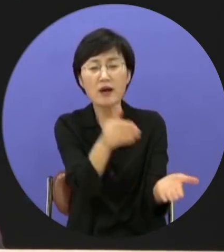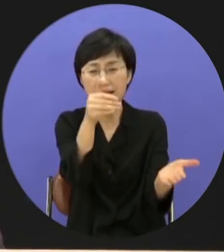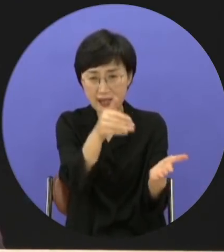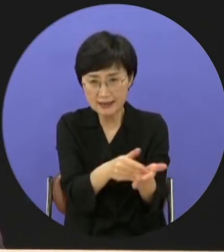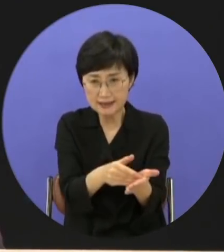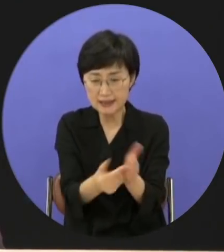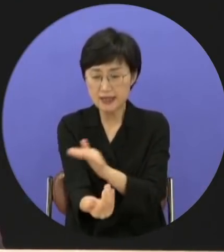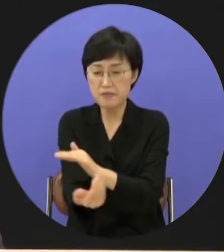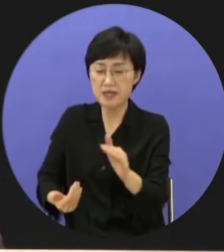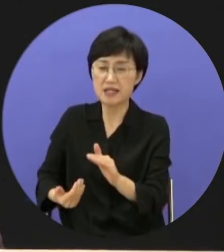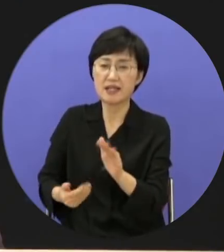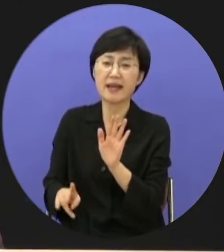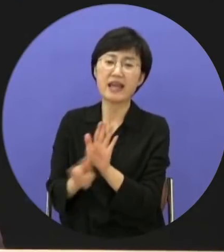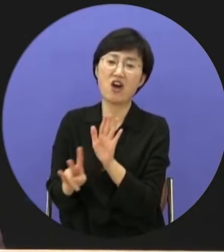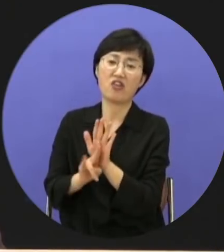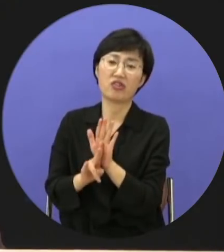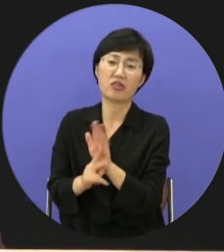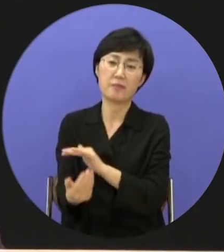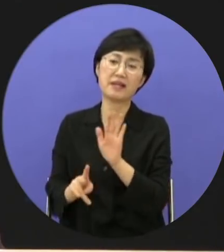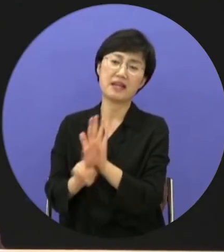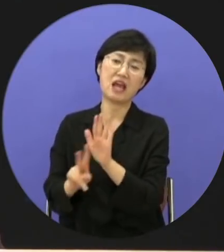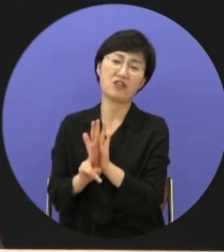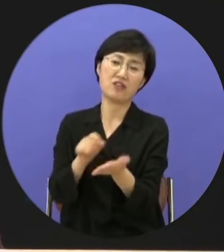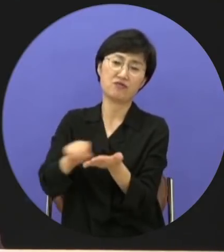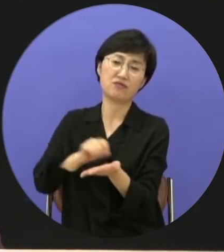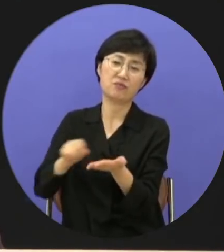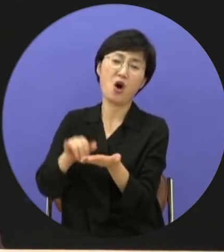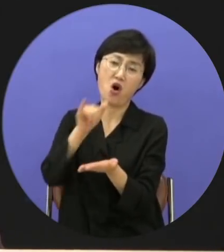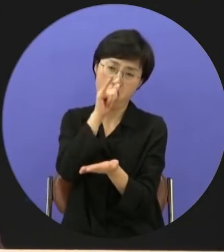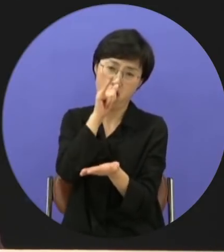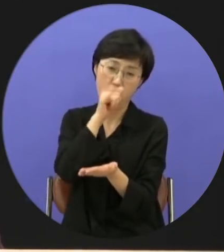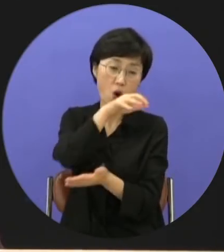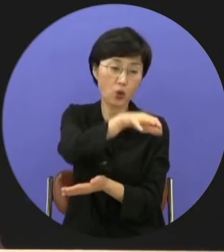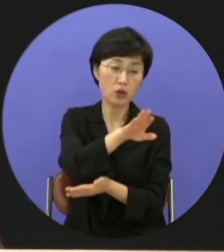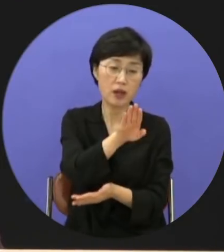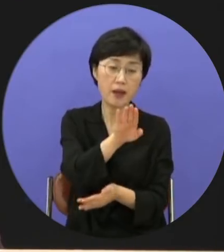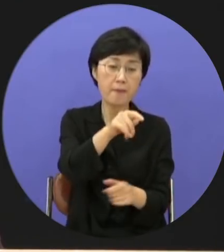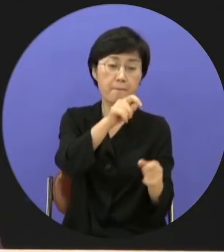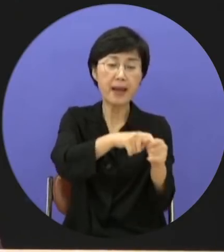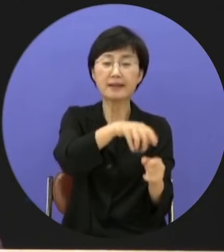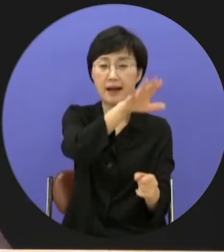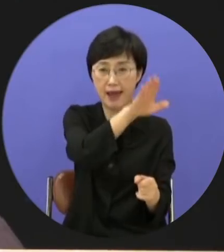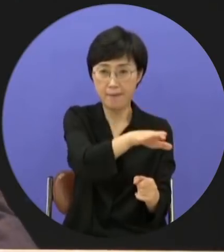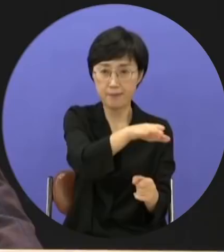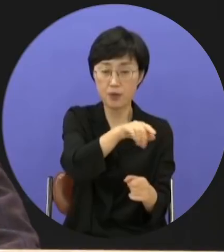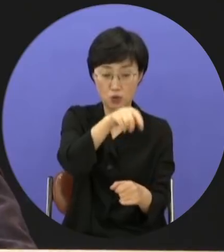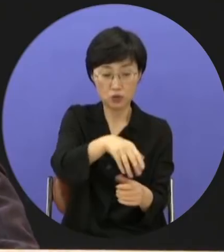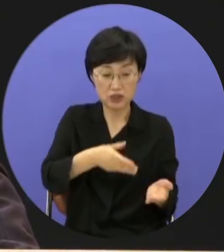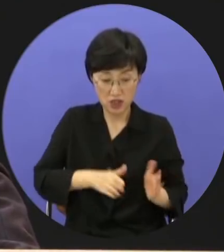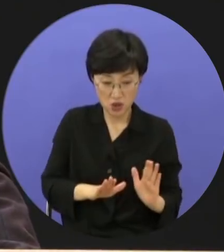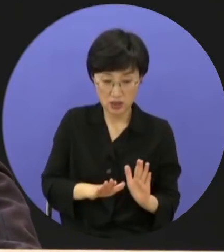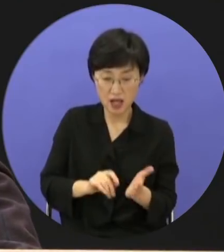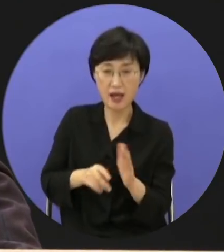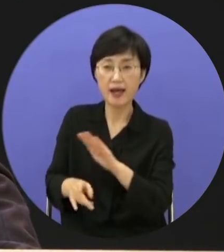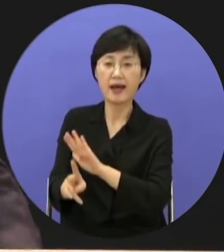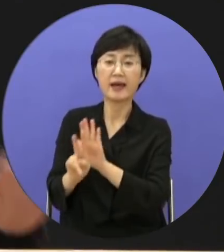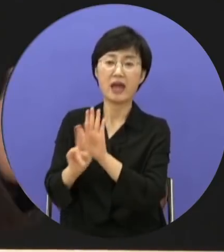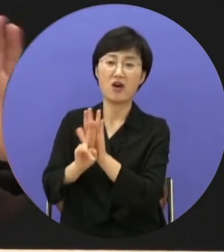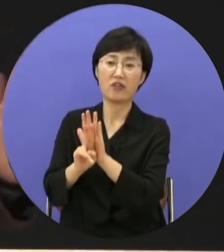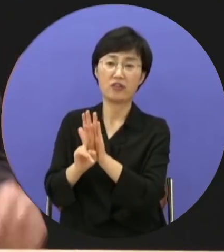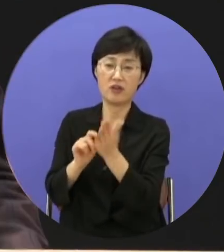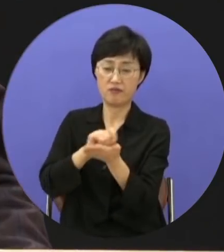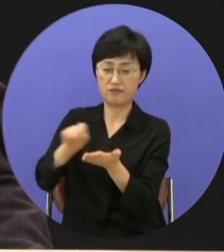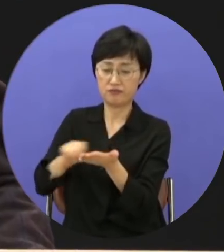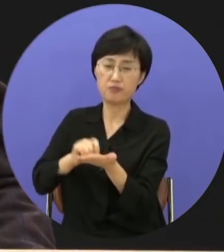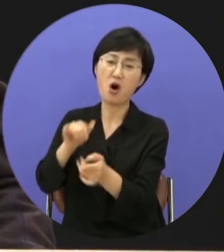장소까지 예언됐어요. The location was also prophesied. 베들레헴에서. In Bethlehem. 성경에 예언됐어요. It's prophesied in the Bible. 막을